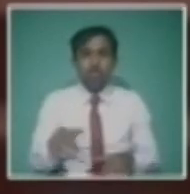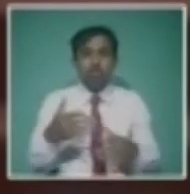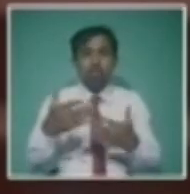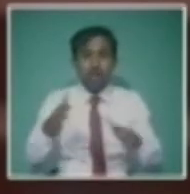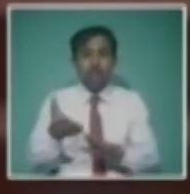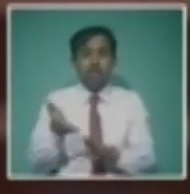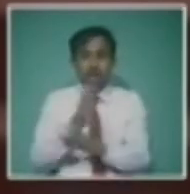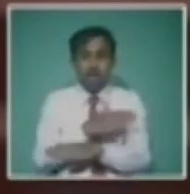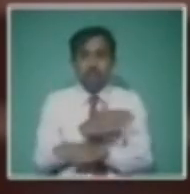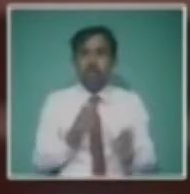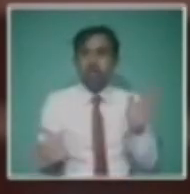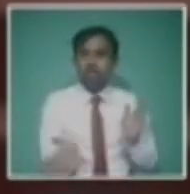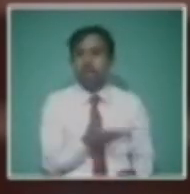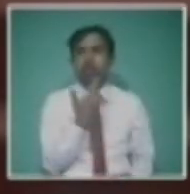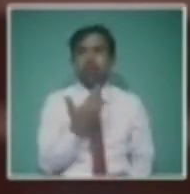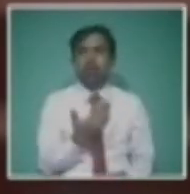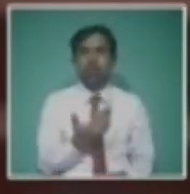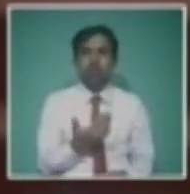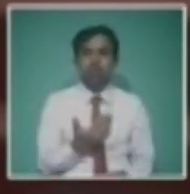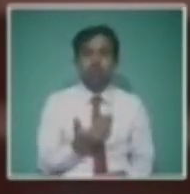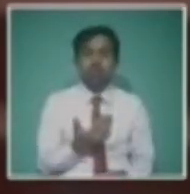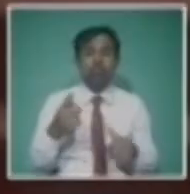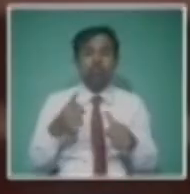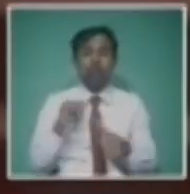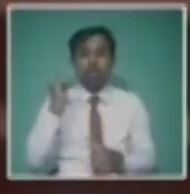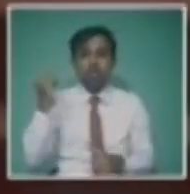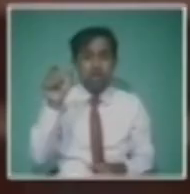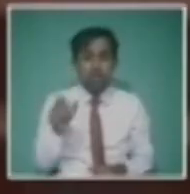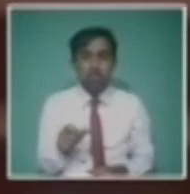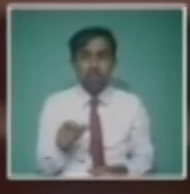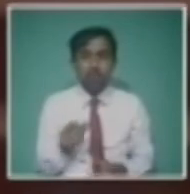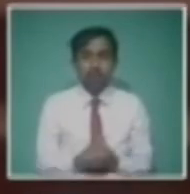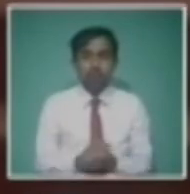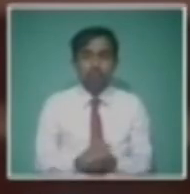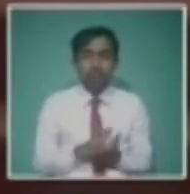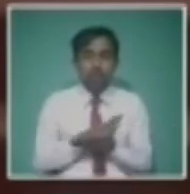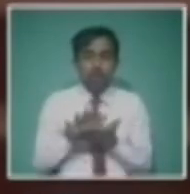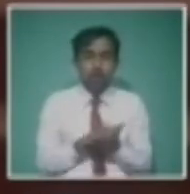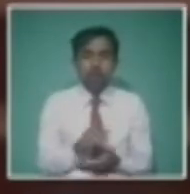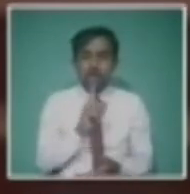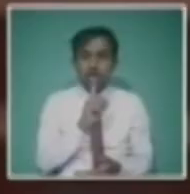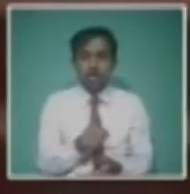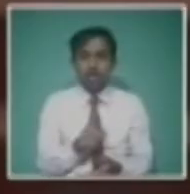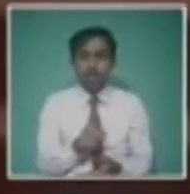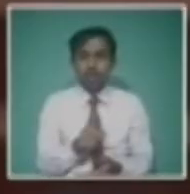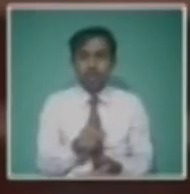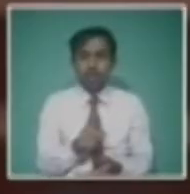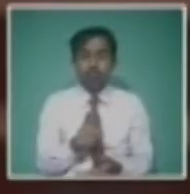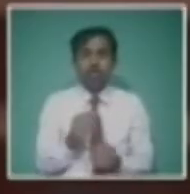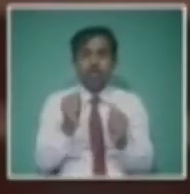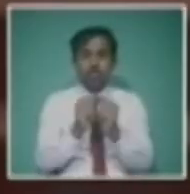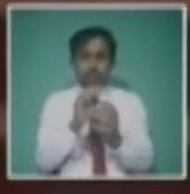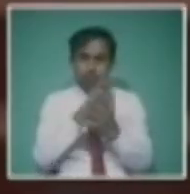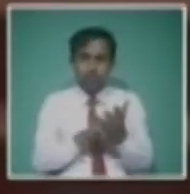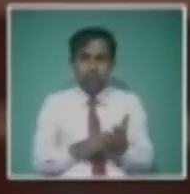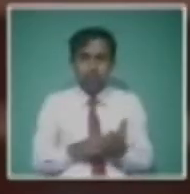ඉස්සෙල්ලා ඔබතුමාලා නැකිලා ගියා. ඊට පස්සේ ඇටර්නි ජෙනරල් ආව ඒ රැස්වීමට. එතුමා පැහැදිලි කිරීමක් කරා ඒ කාරණාව